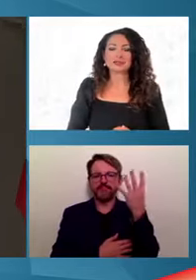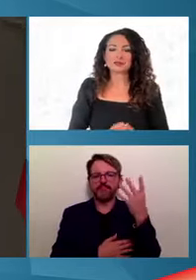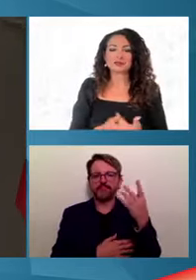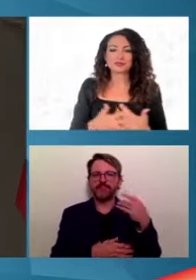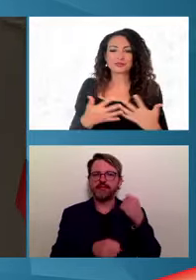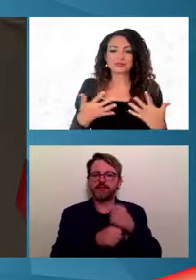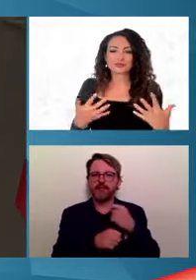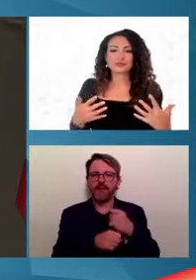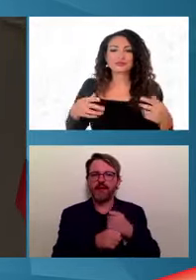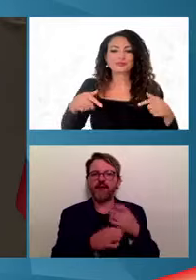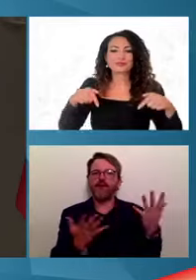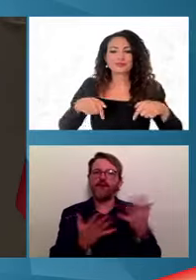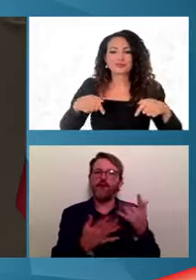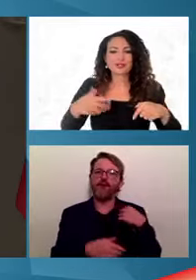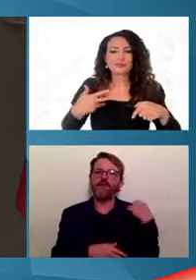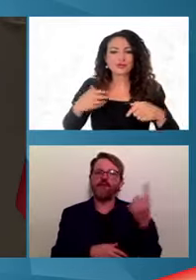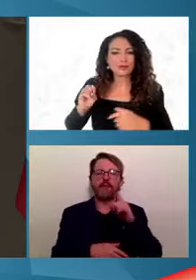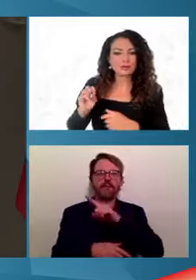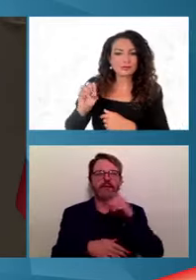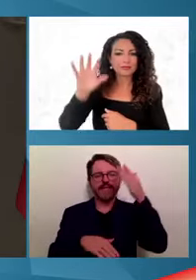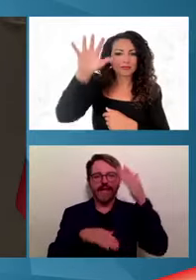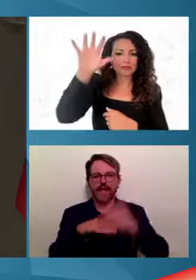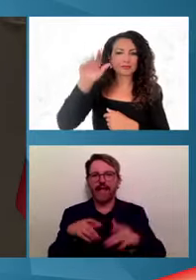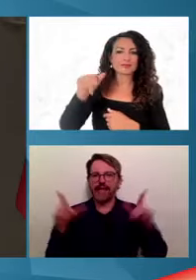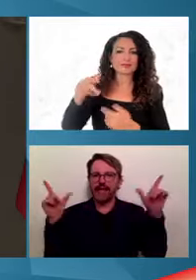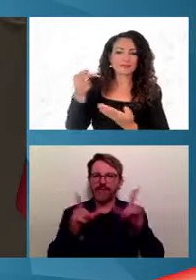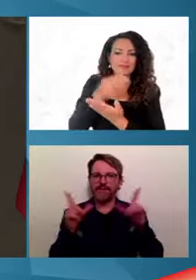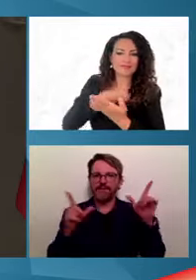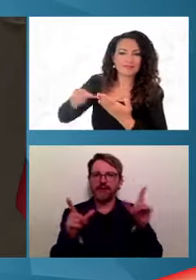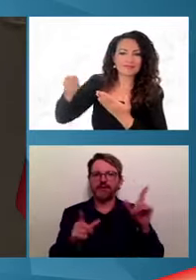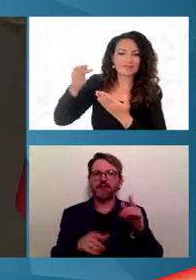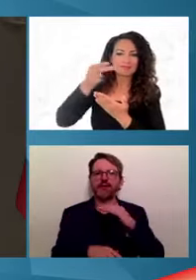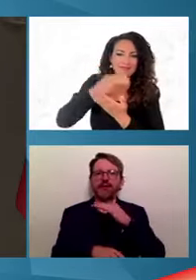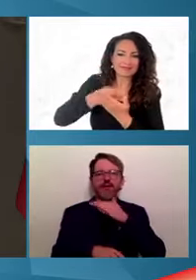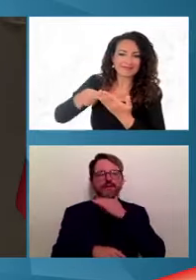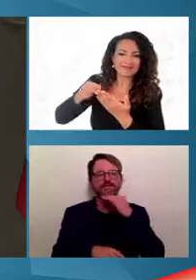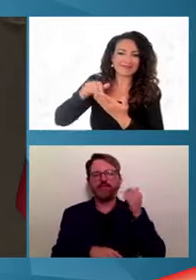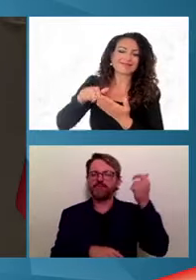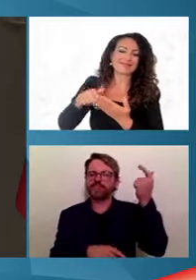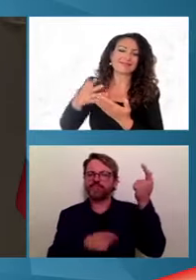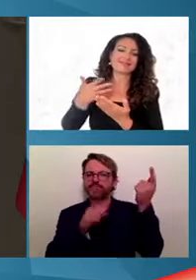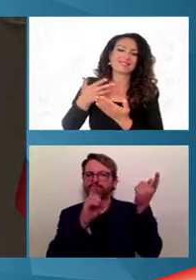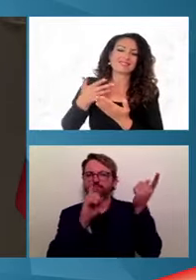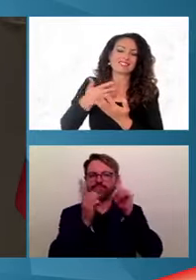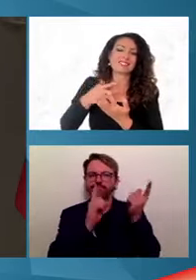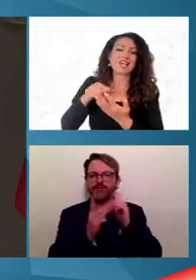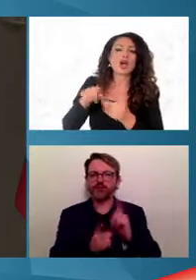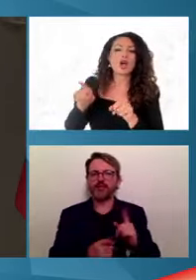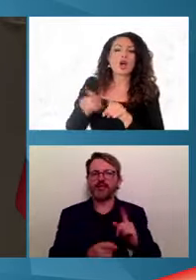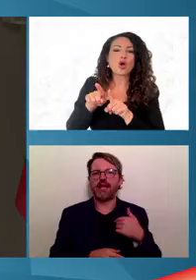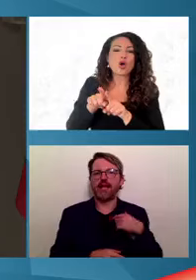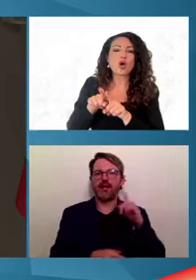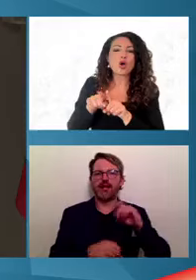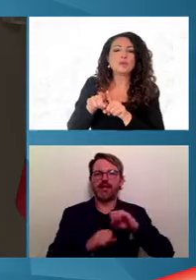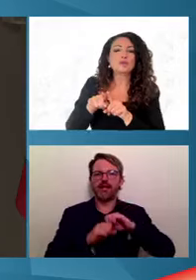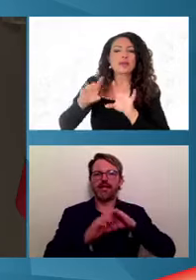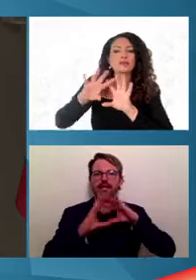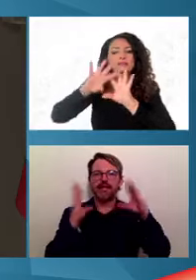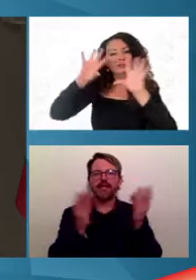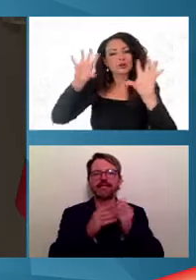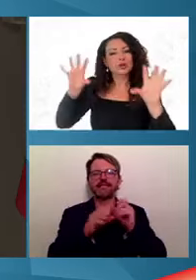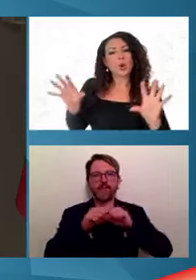sind und wo hier bis zum Ende der Veranstaltung, denke ich, ein facettenreiches, buntes, schönes Gesamtbild auch